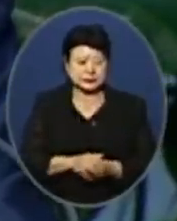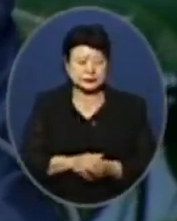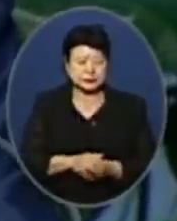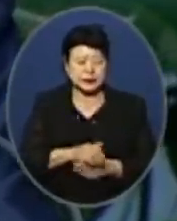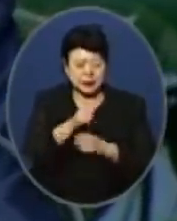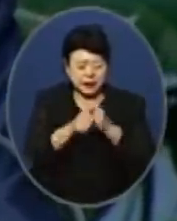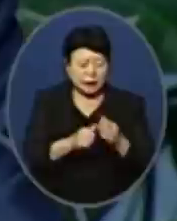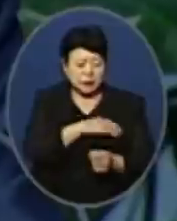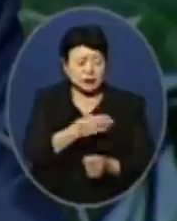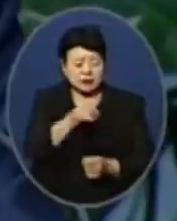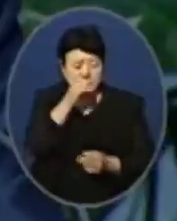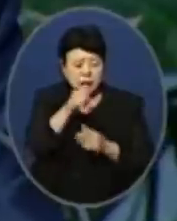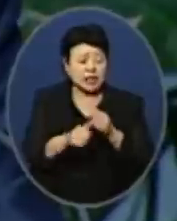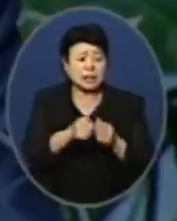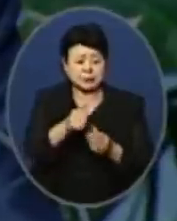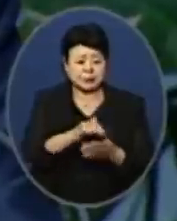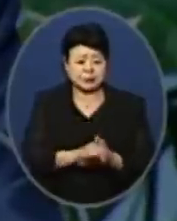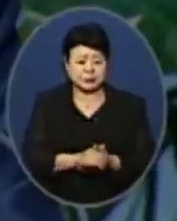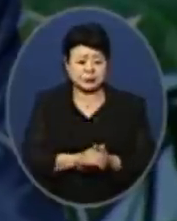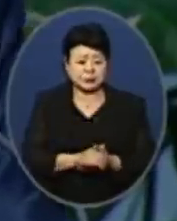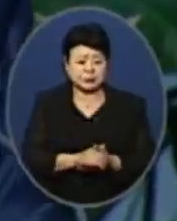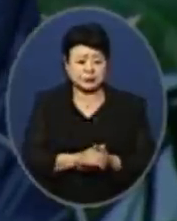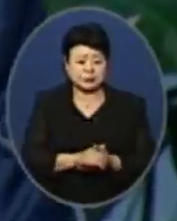무한한 능력을 가지신 하나님,